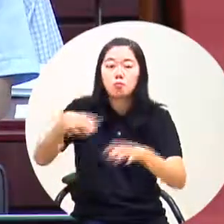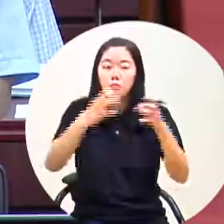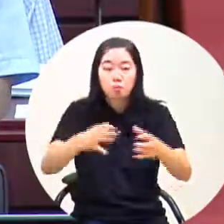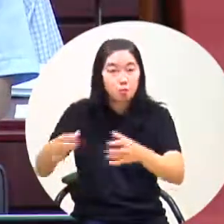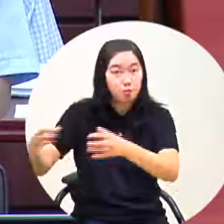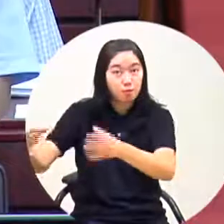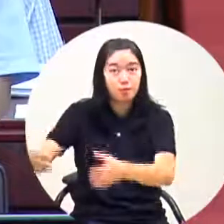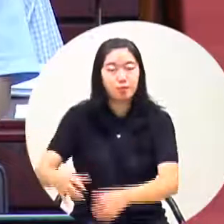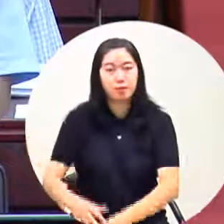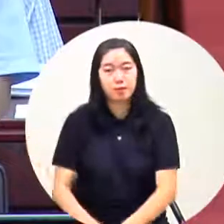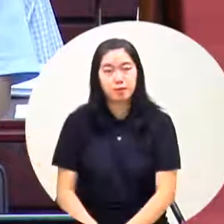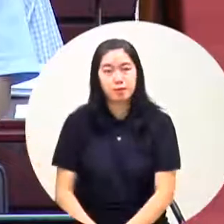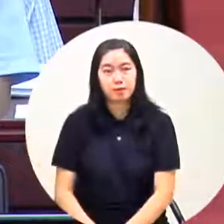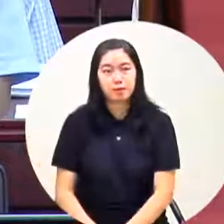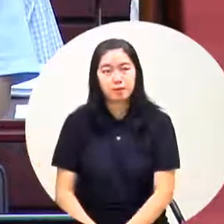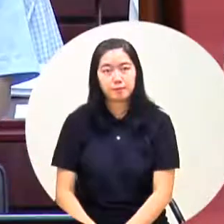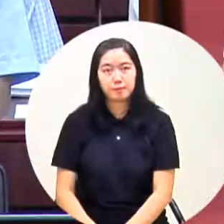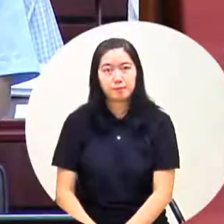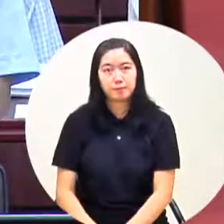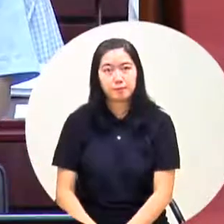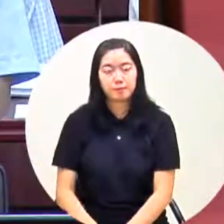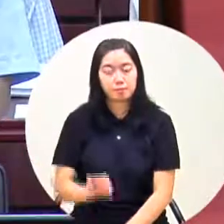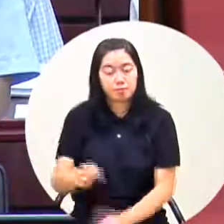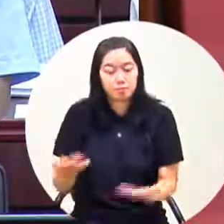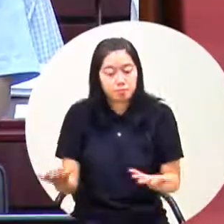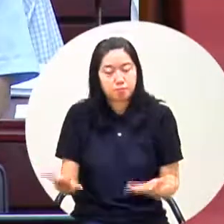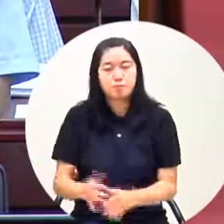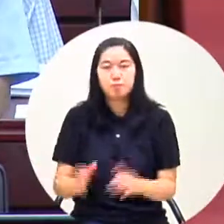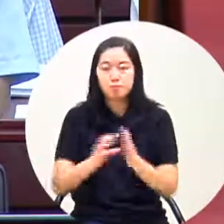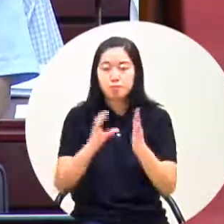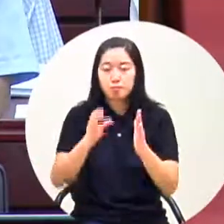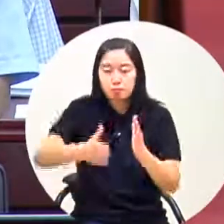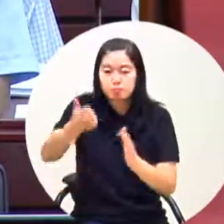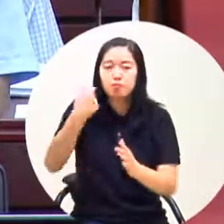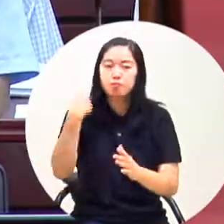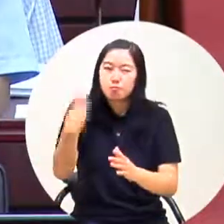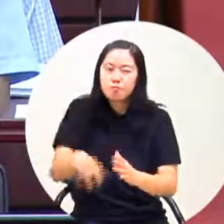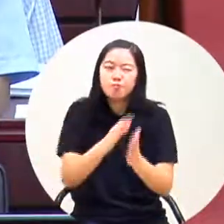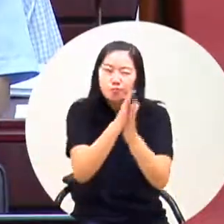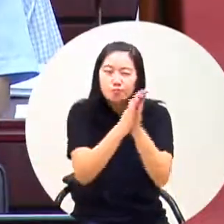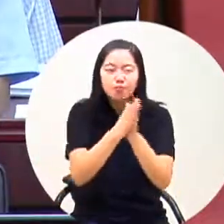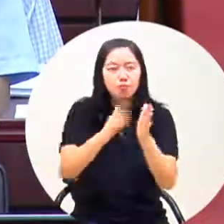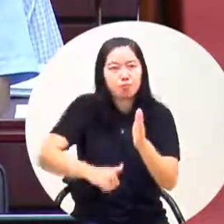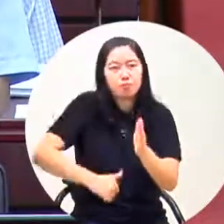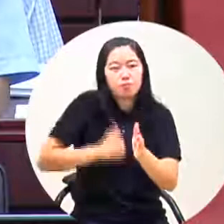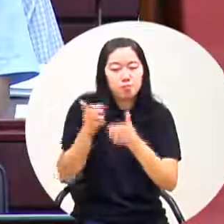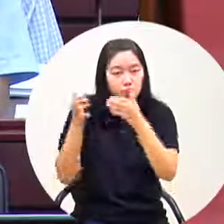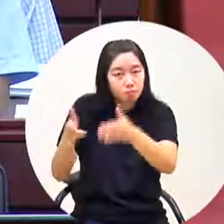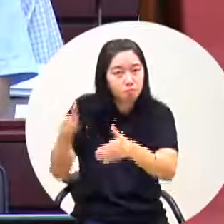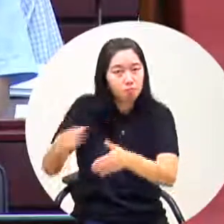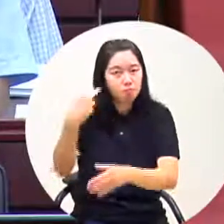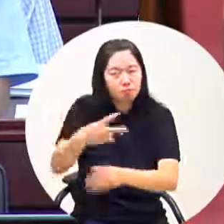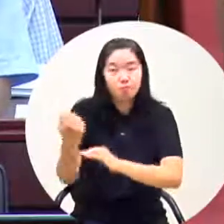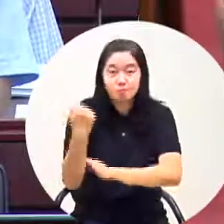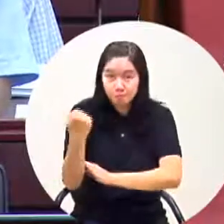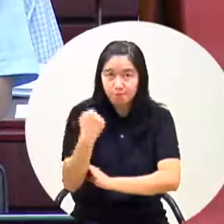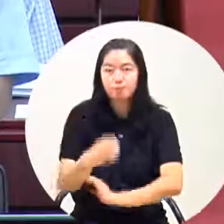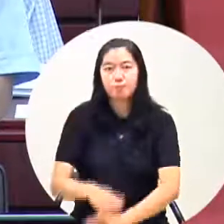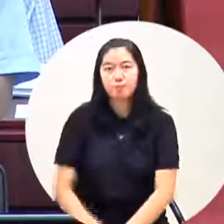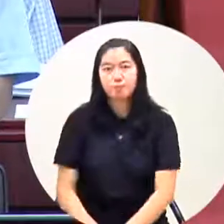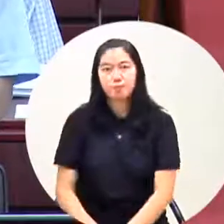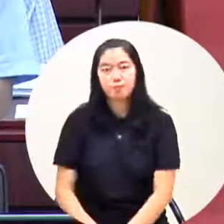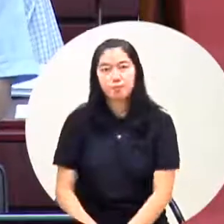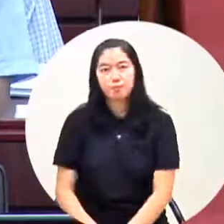啊。所以针对这个部分哈，请局长拜托，还是要针对这个部分多多加油啊！